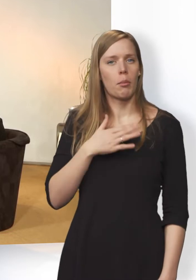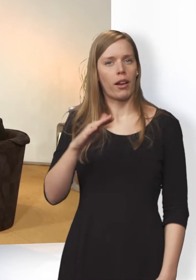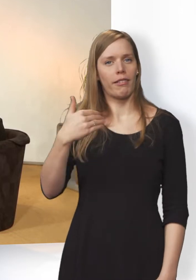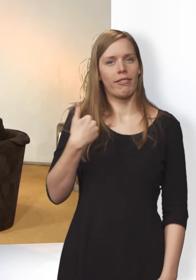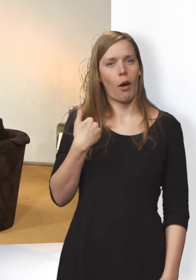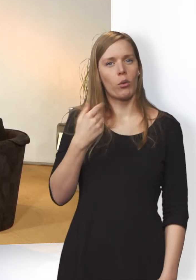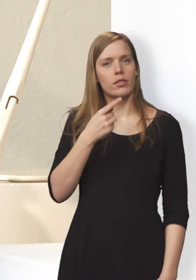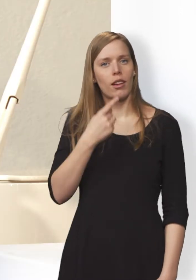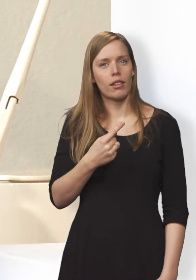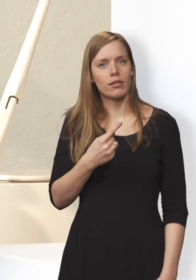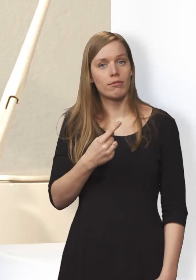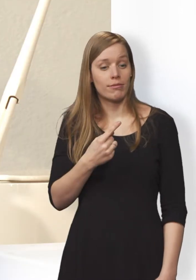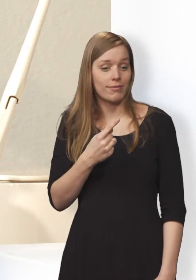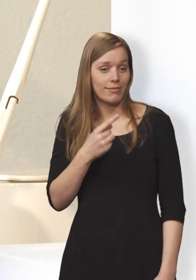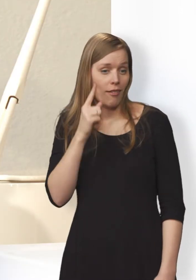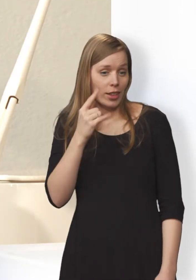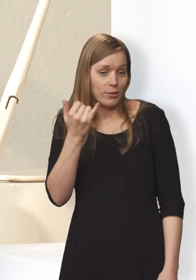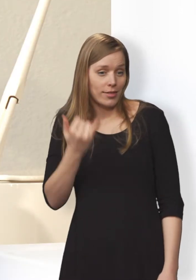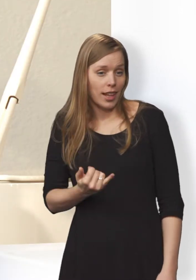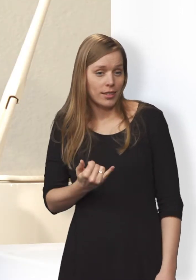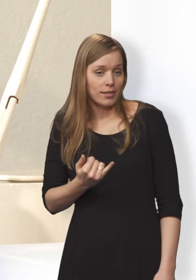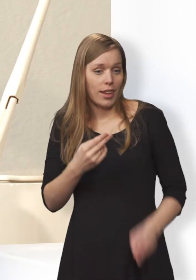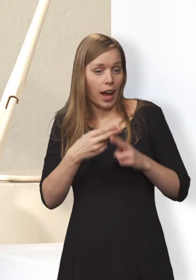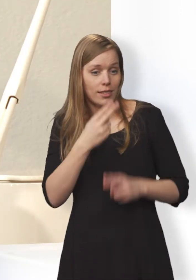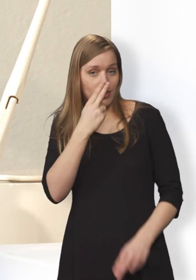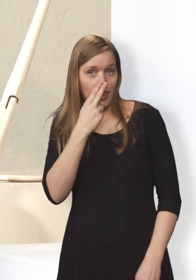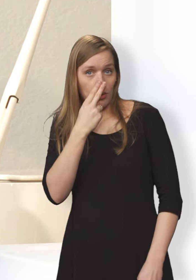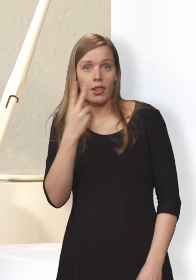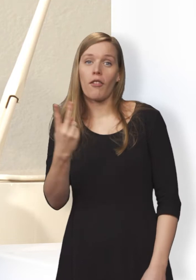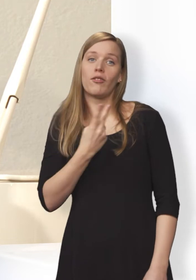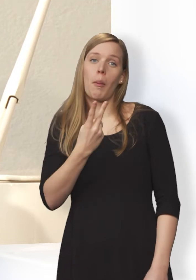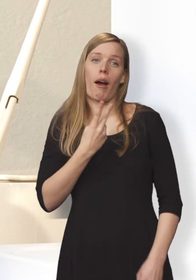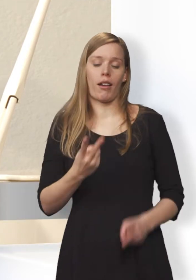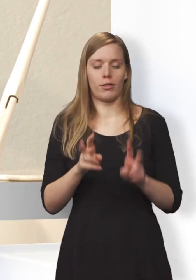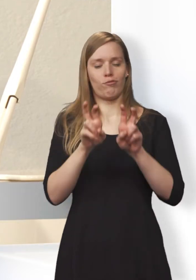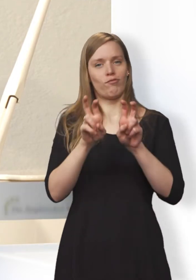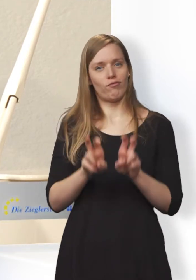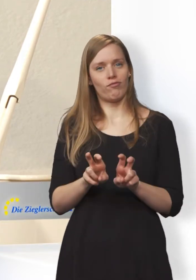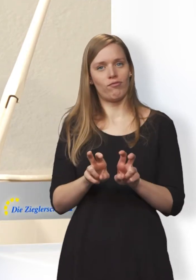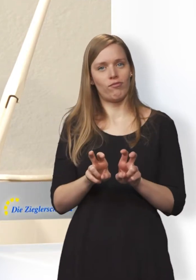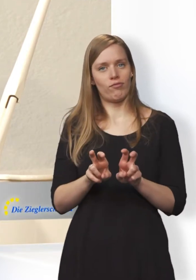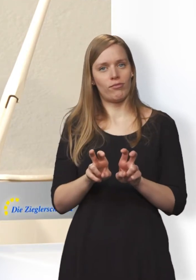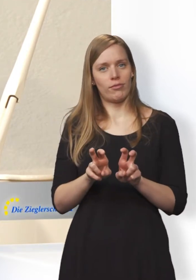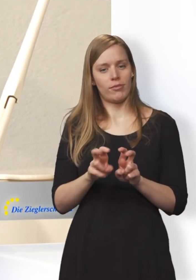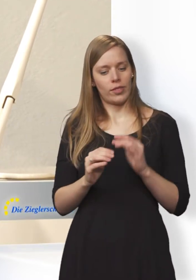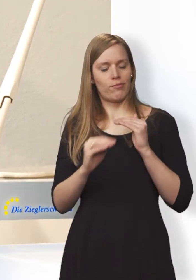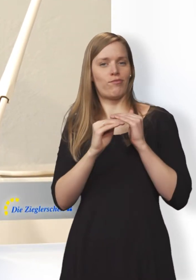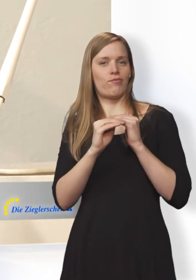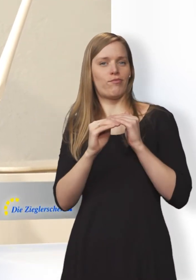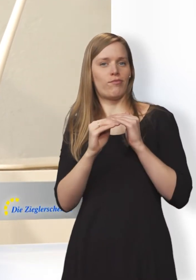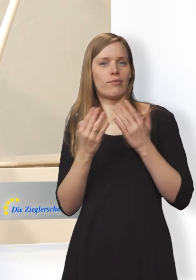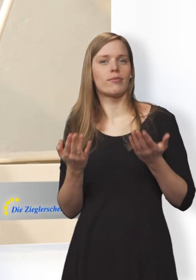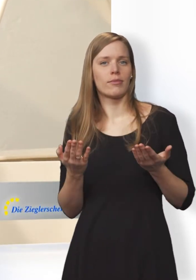meine frau zu mir ja jetzt wird eben der ruhestand so sein dass wir miteinander auf der bank sitzen und